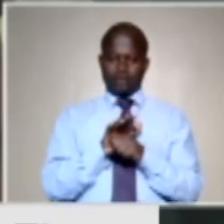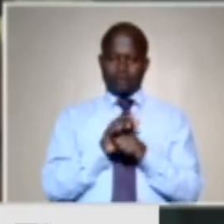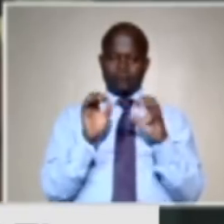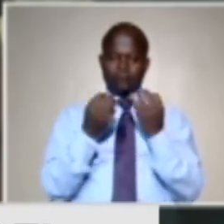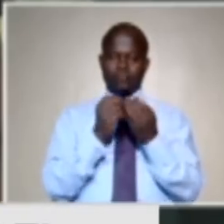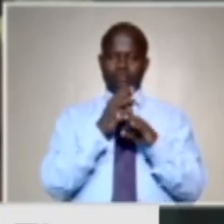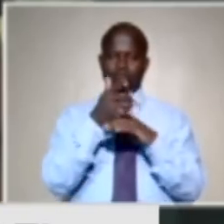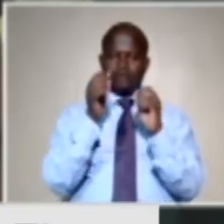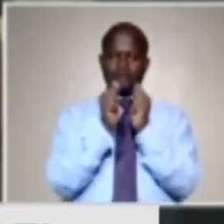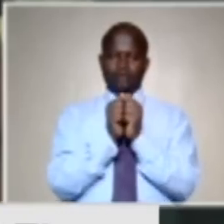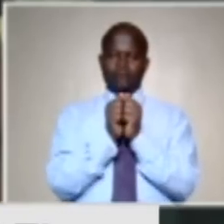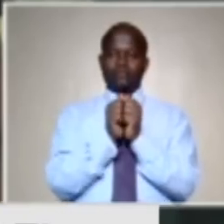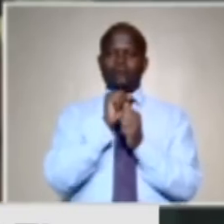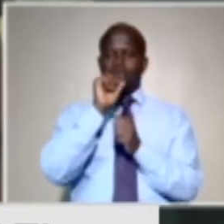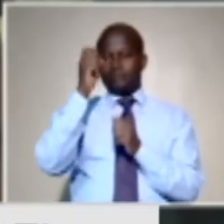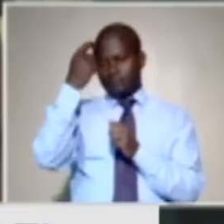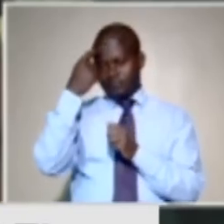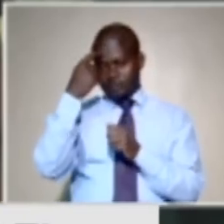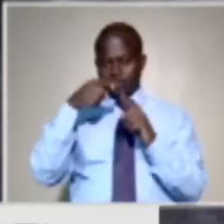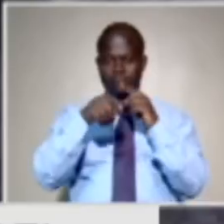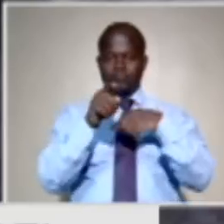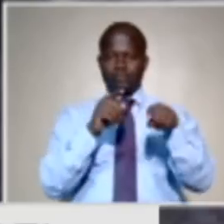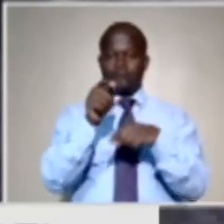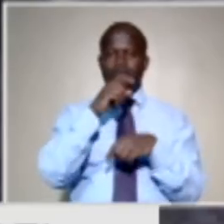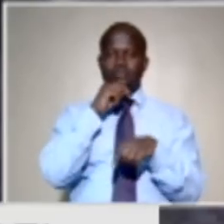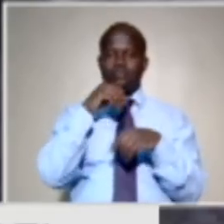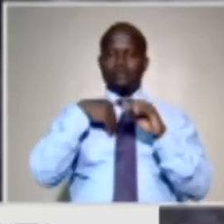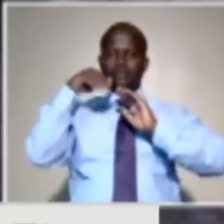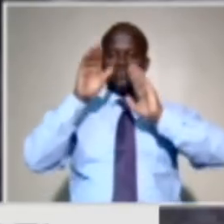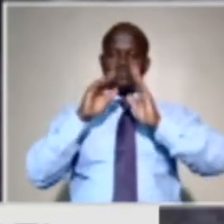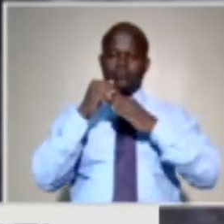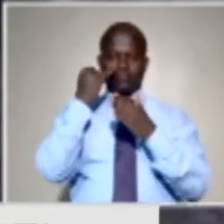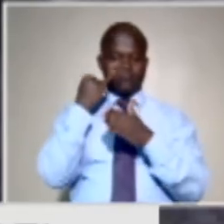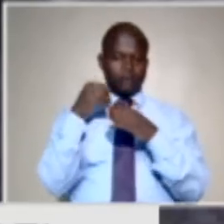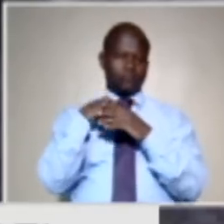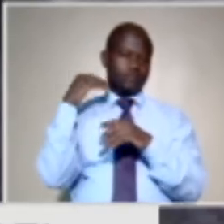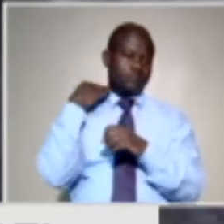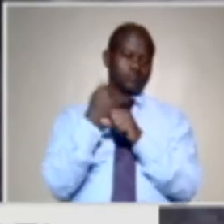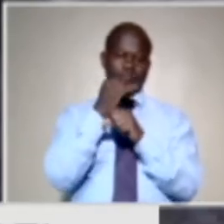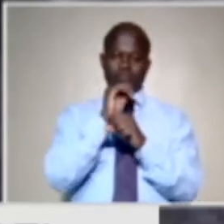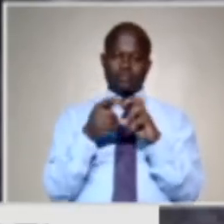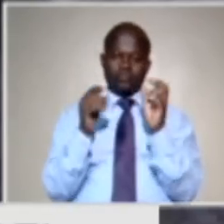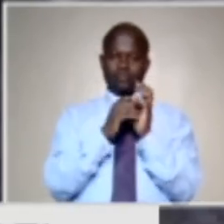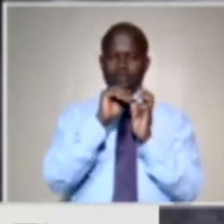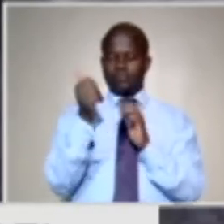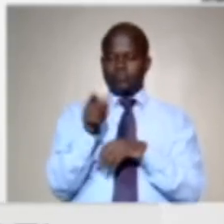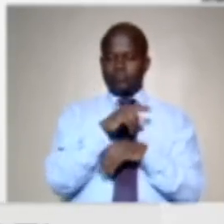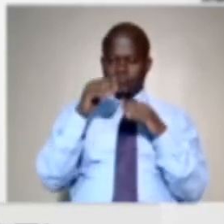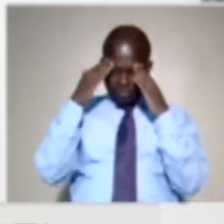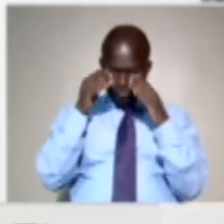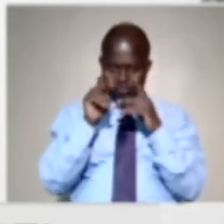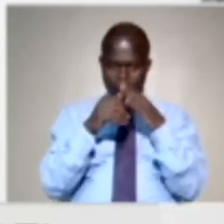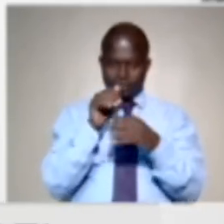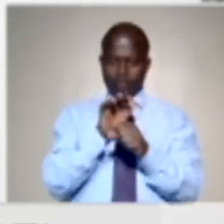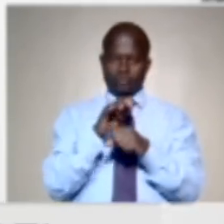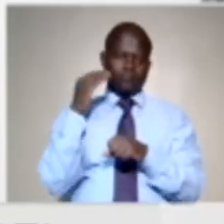Imiryango igera ku 10 itari iya leta ishinja uyu mugabo kugira uruhare rutaziguye muri Jenoside ndetse n'ibindi byaha byibasiye inyokomuntu muri